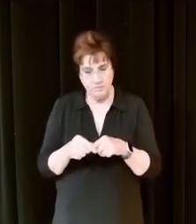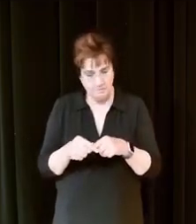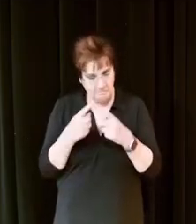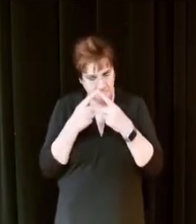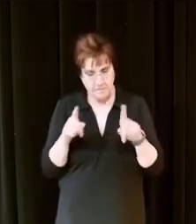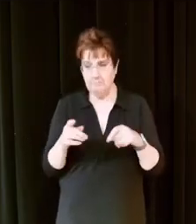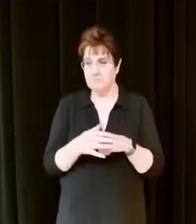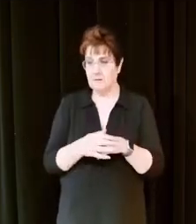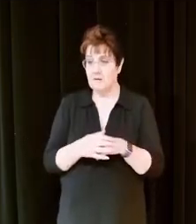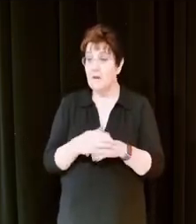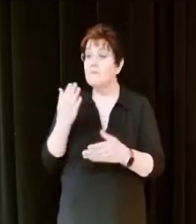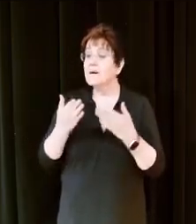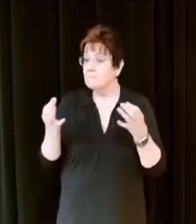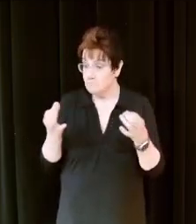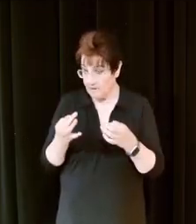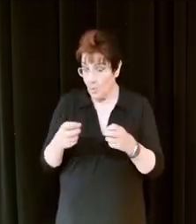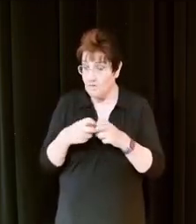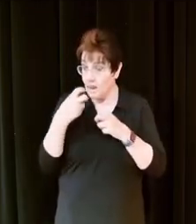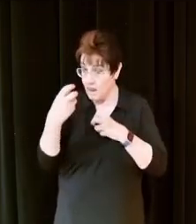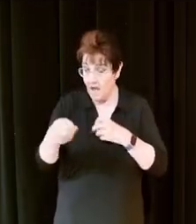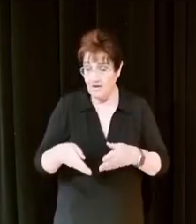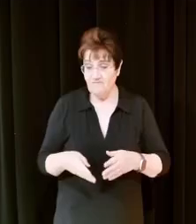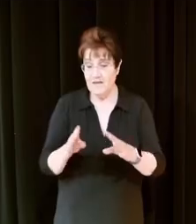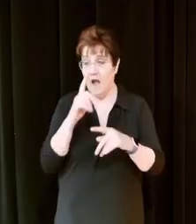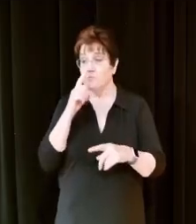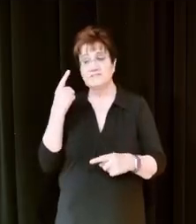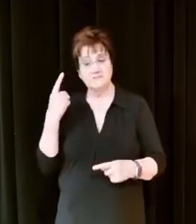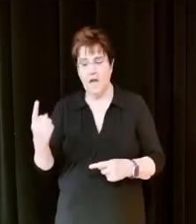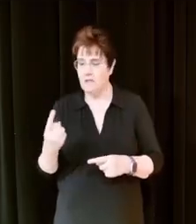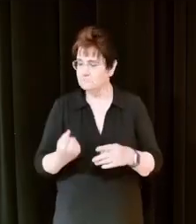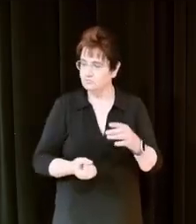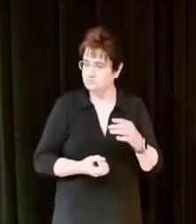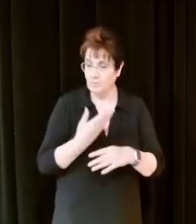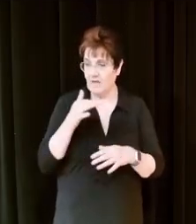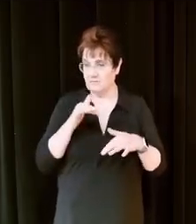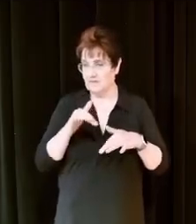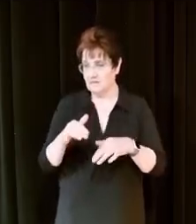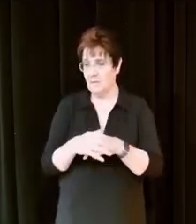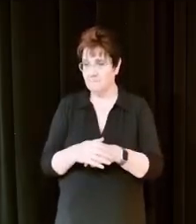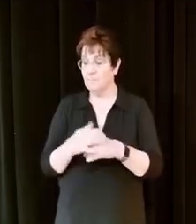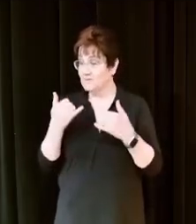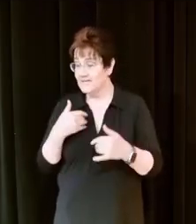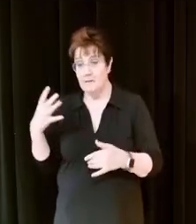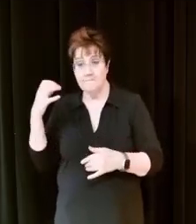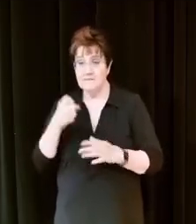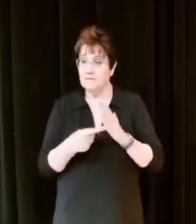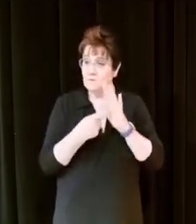schnell, sondern hat oft längere Wege. Das war bei ihr sozusagen aus dem Stand. Und ich habe Ihnen das jetzt mitgebracht, weil es für mich auch